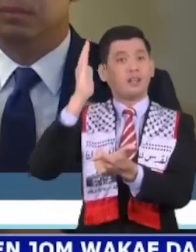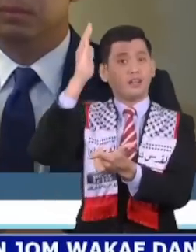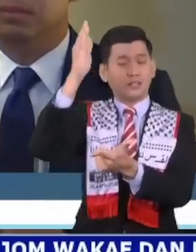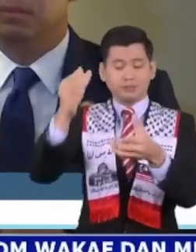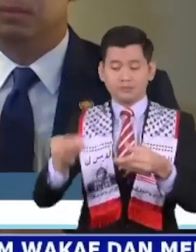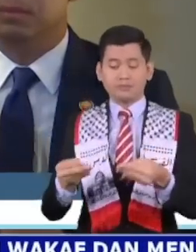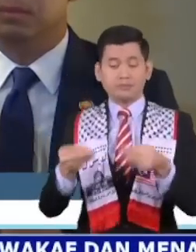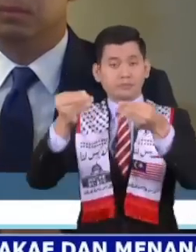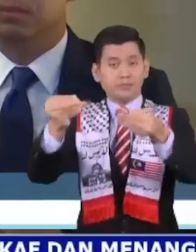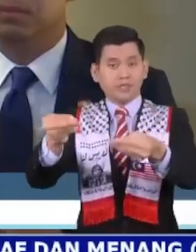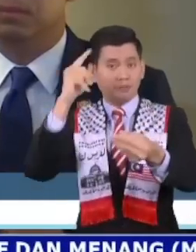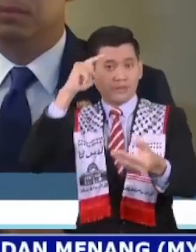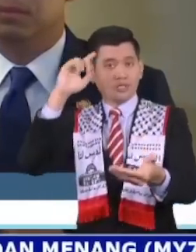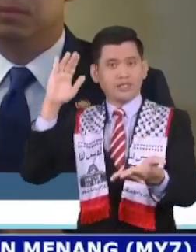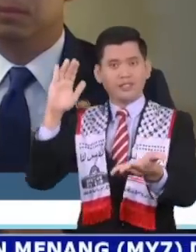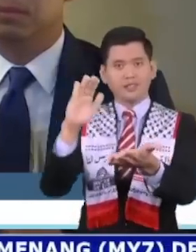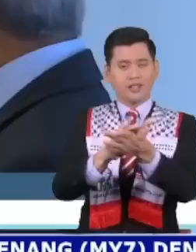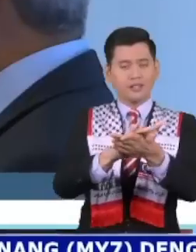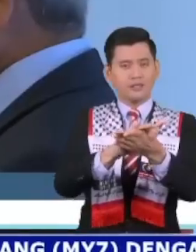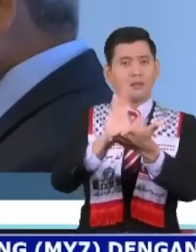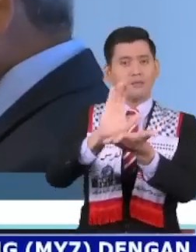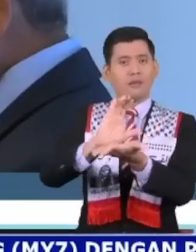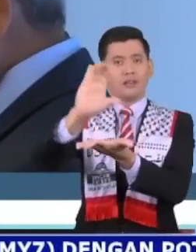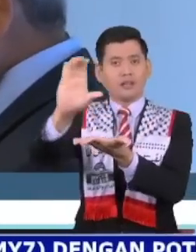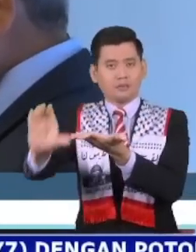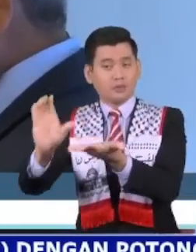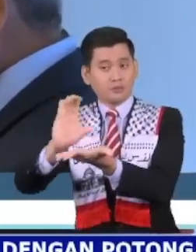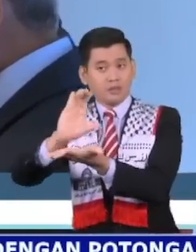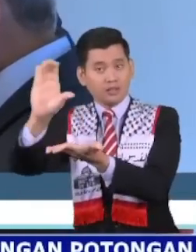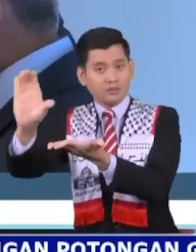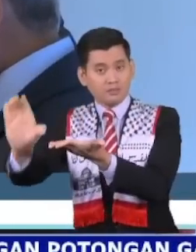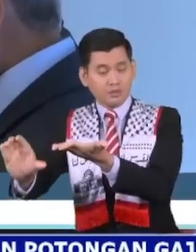memberikan keyakinan kepada pelabur.